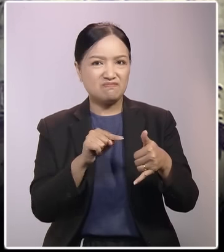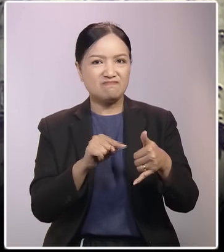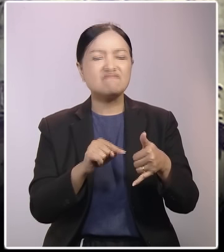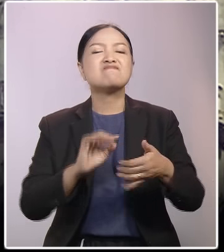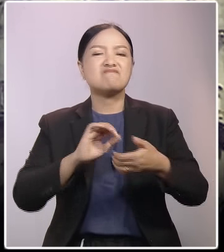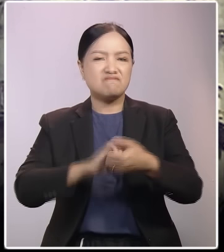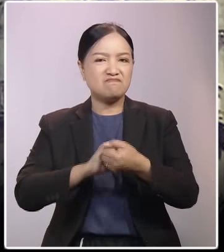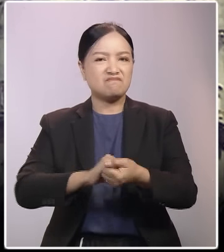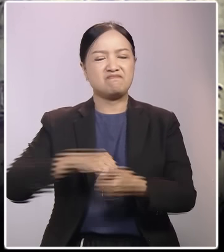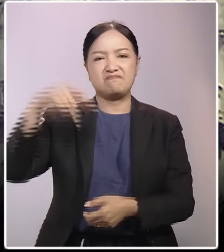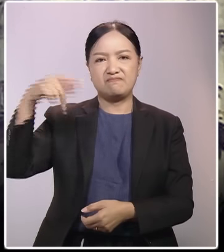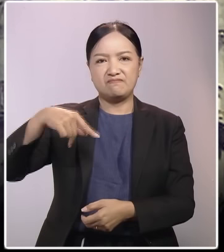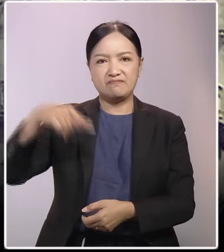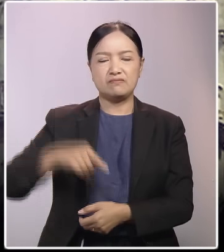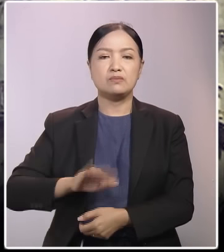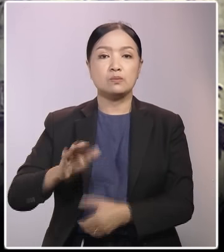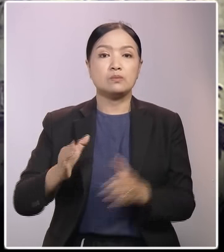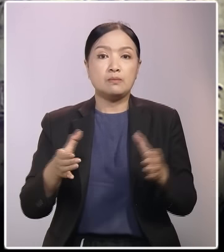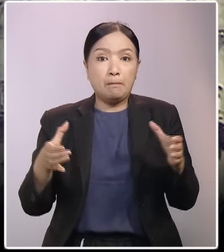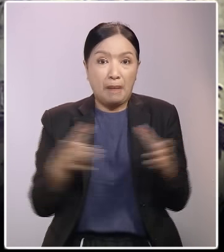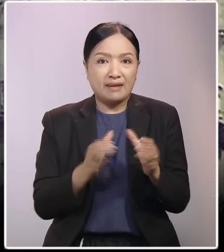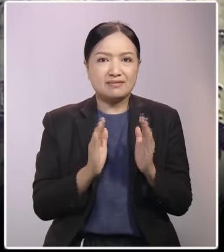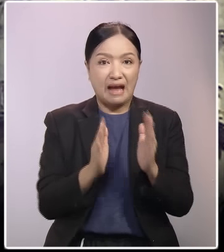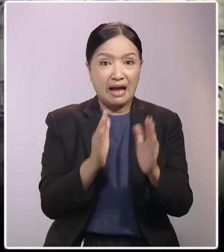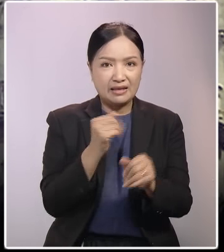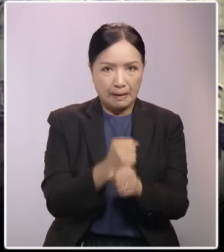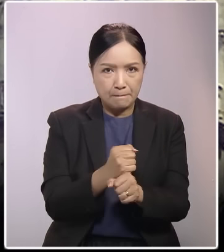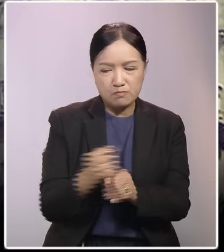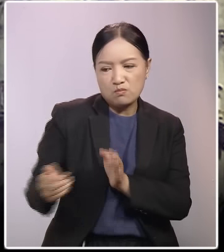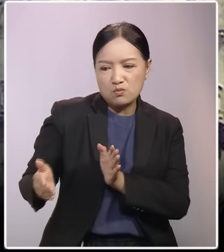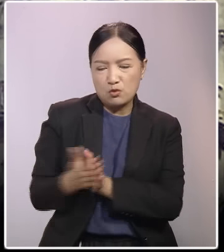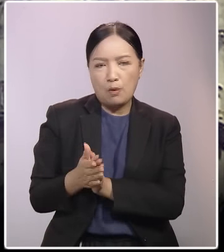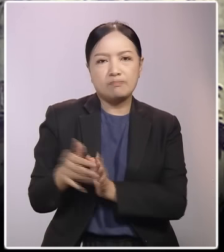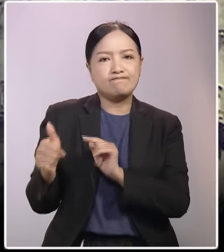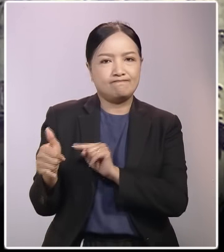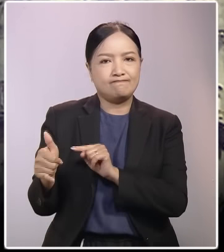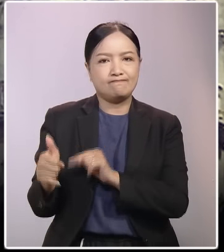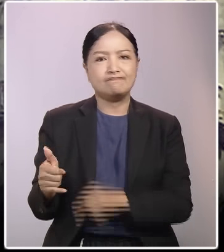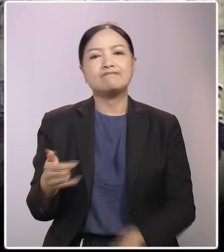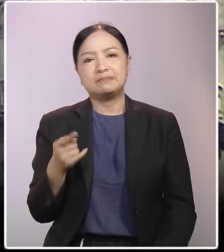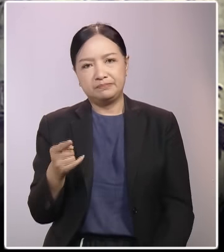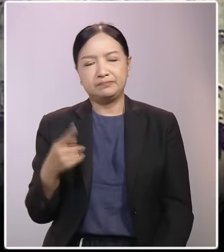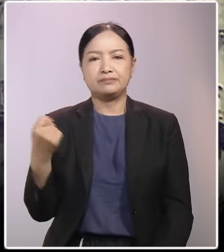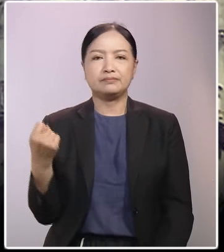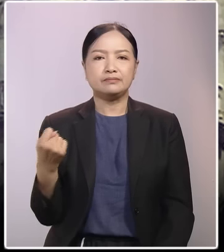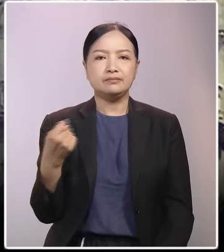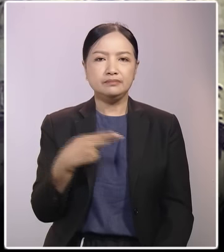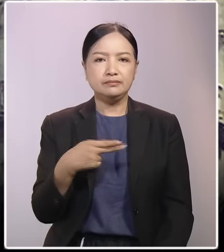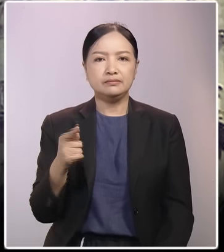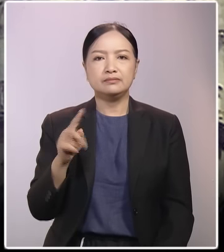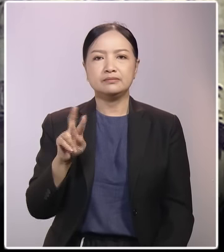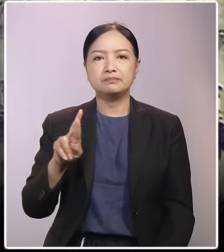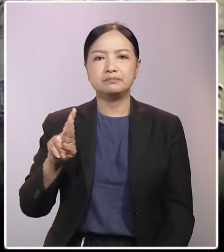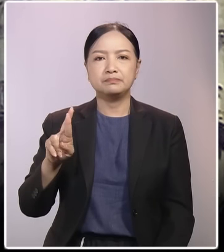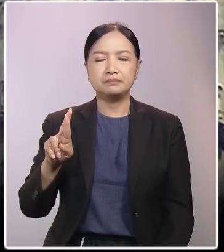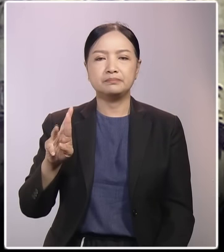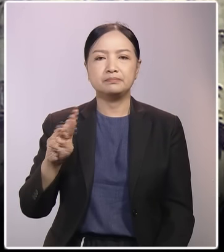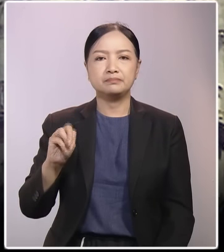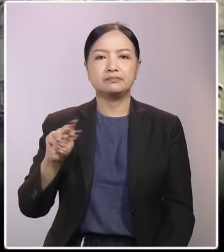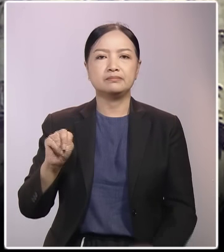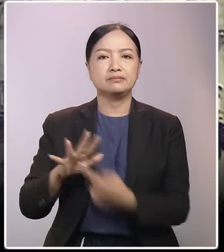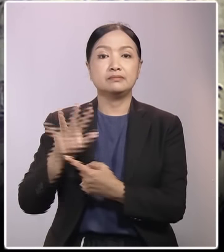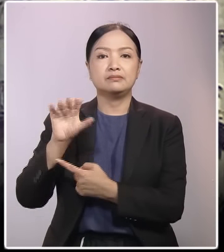ความสัมพันธ์พิเศษนะสำหรับพรรคกล้าธรรมกับคุณธรรมนัสหรือเปล่านะฮะเพราะมันมีชื่อของคุณนฤมลพินโยสินวัตเนี่ยเป็นรัฐมนตรี